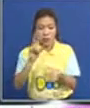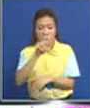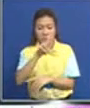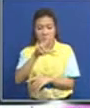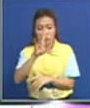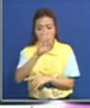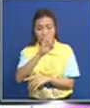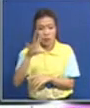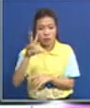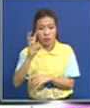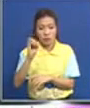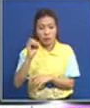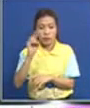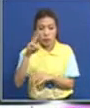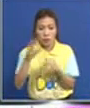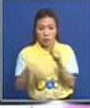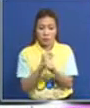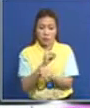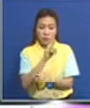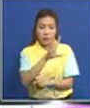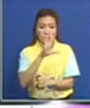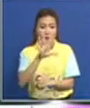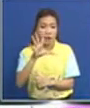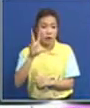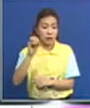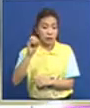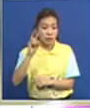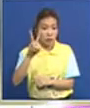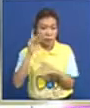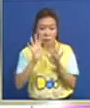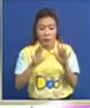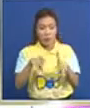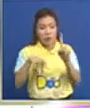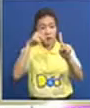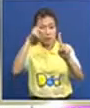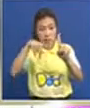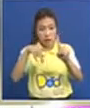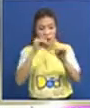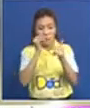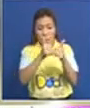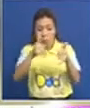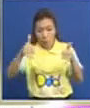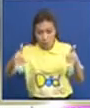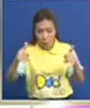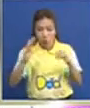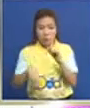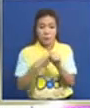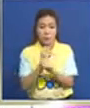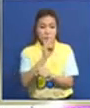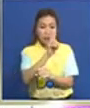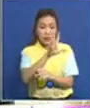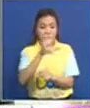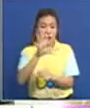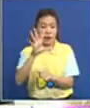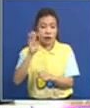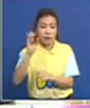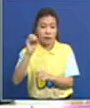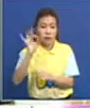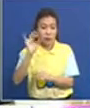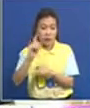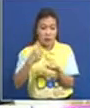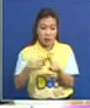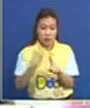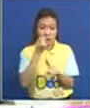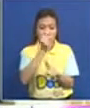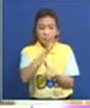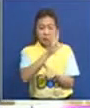7,462 รายและปี2552จำนวน 1,031 รายส่วนปี2558ในช่วงเดือนพฤษภ